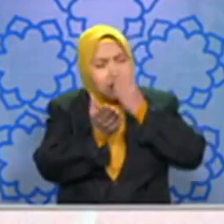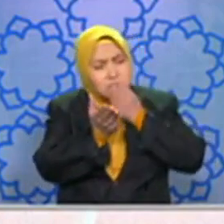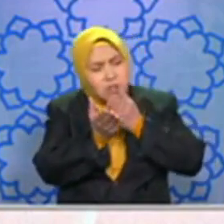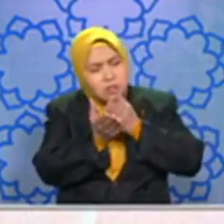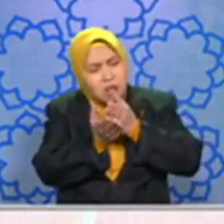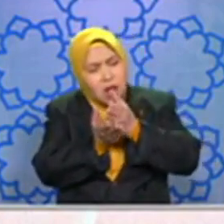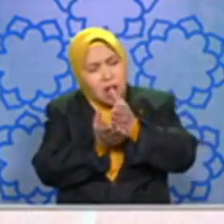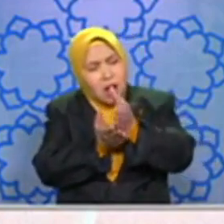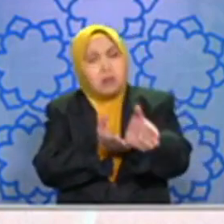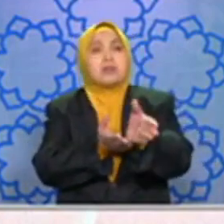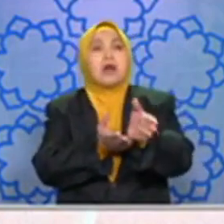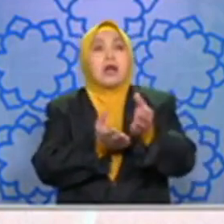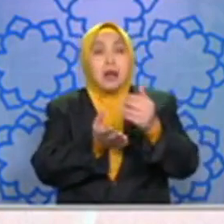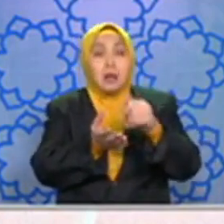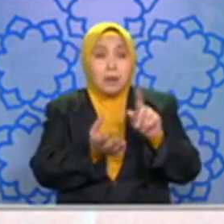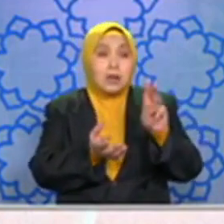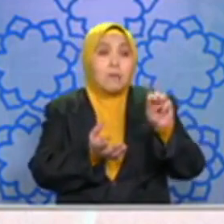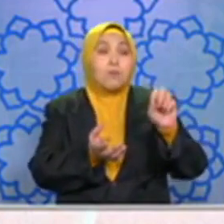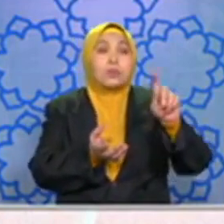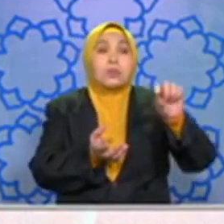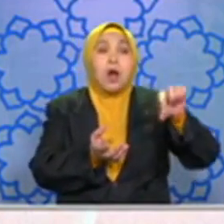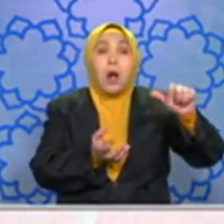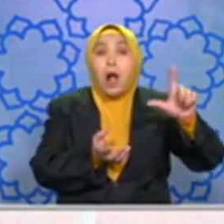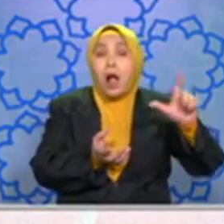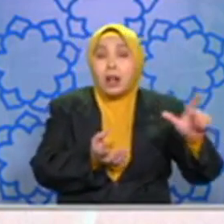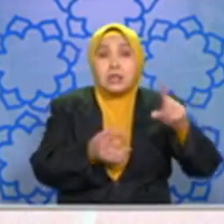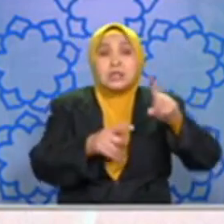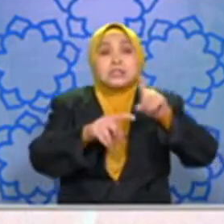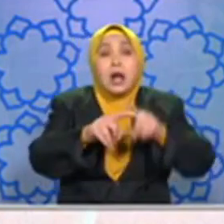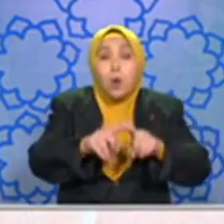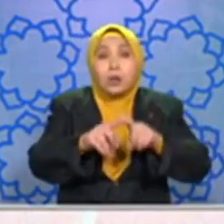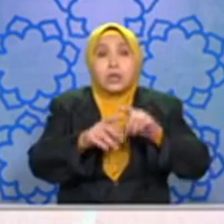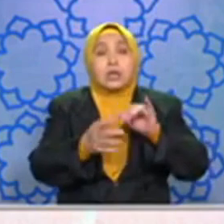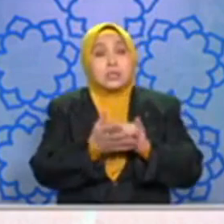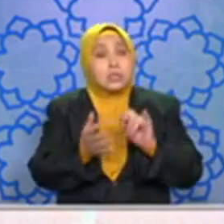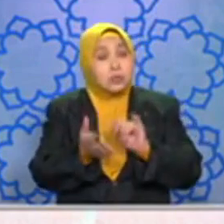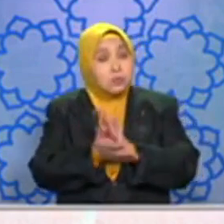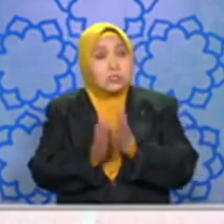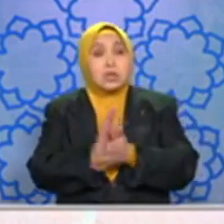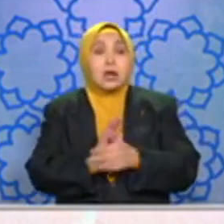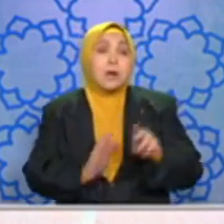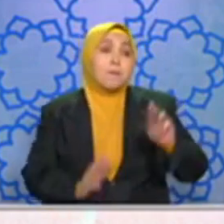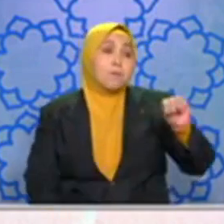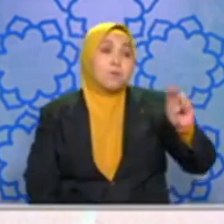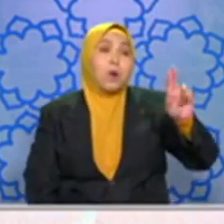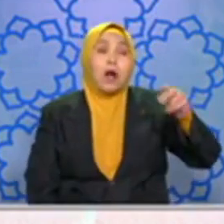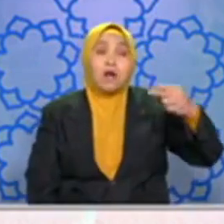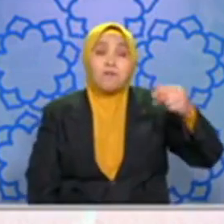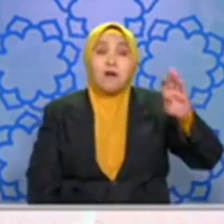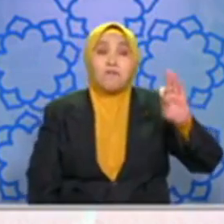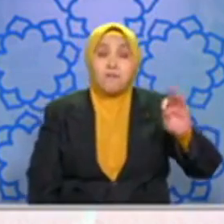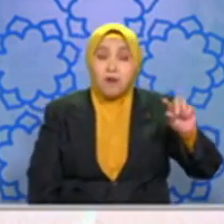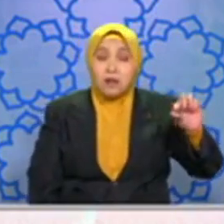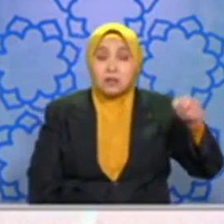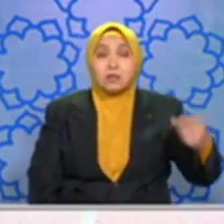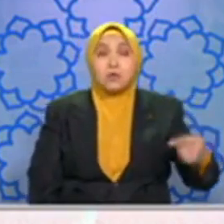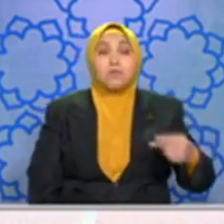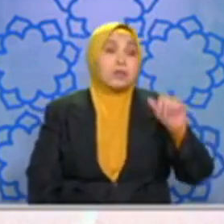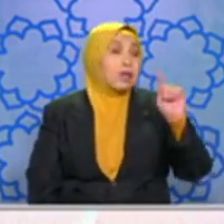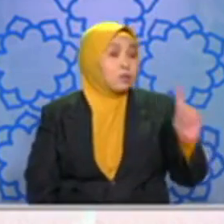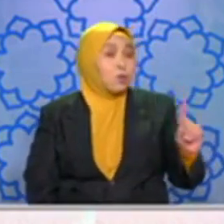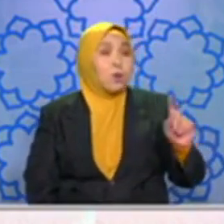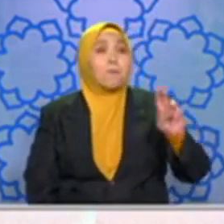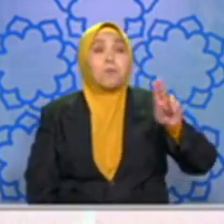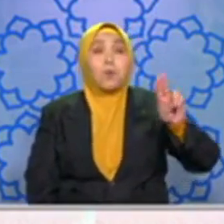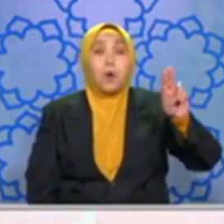waladhallin. Muthaqqal, dia ada sabdu. Kemudian yang kedua mukhaffaf. Mukhaffaf ni lawan musaqqal lah. Kalau musaqqal sabdu,